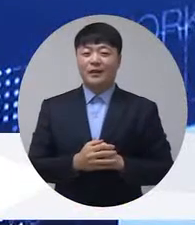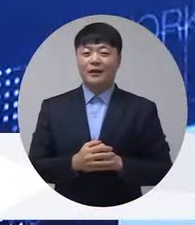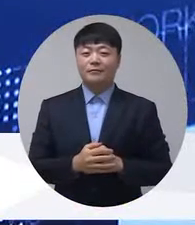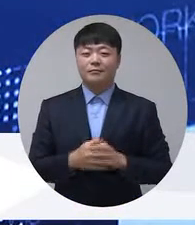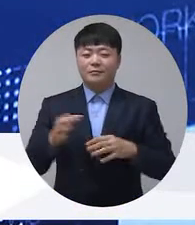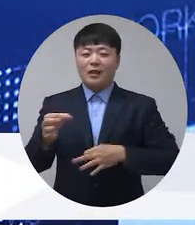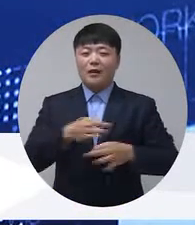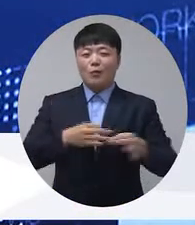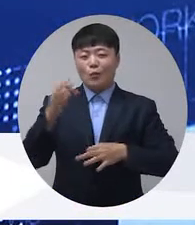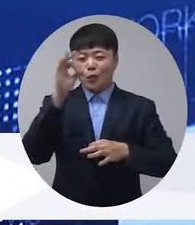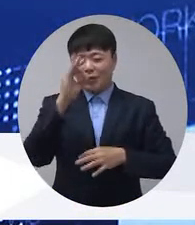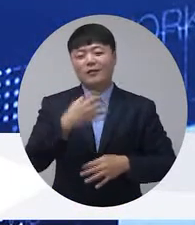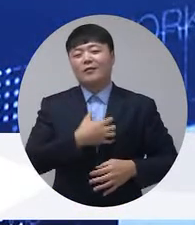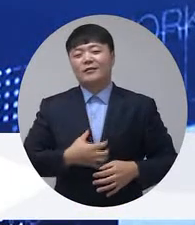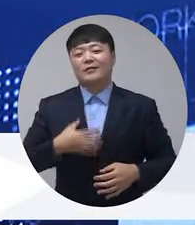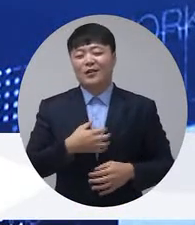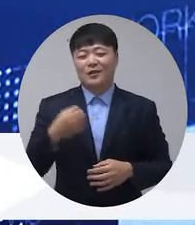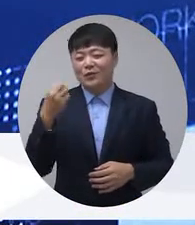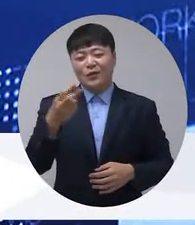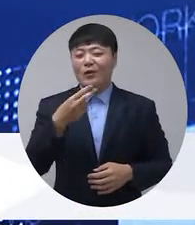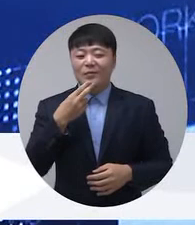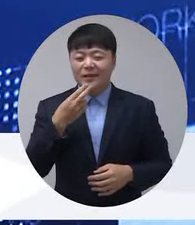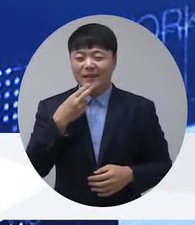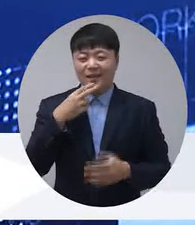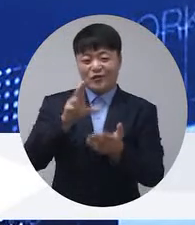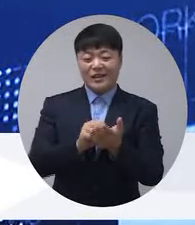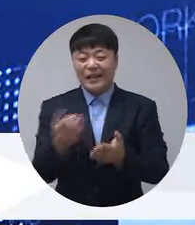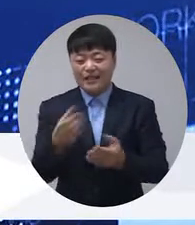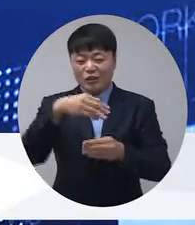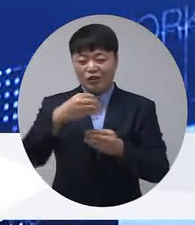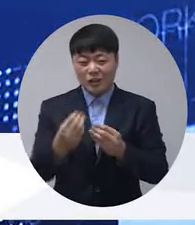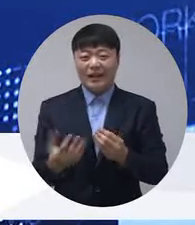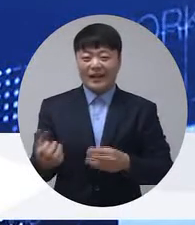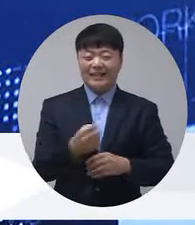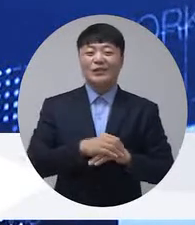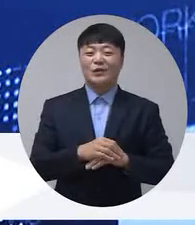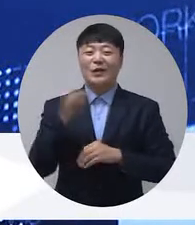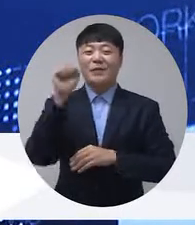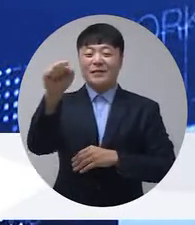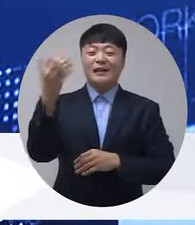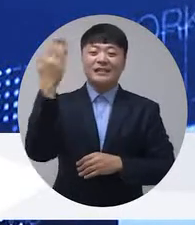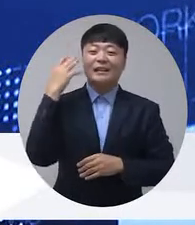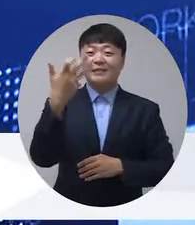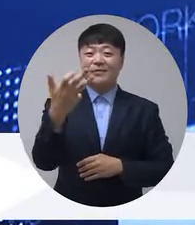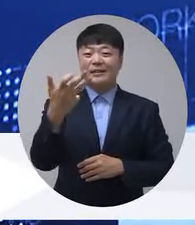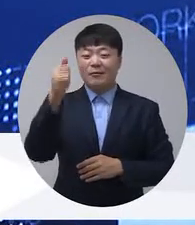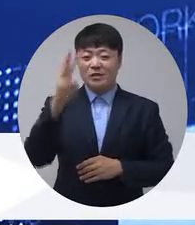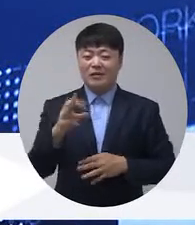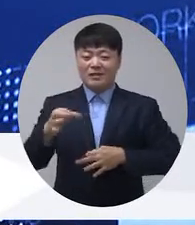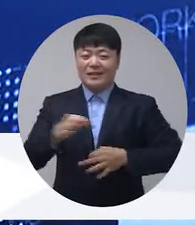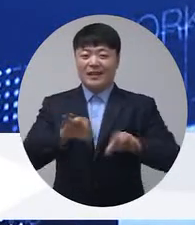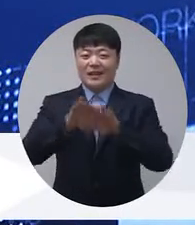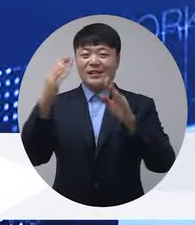장보기 걱정을 덜고 나누고 상생 않은 추석 을 모토로 하는 전통시장 활성화 캠페인 이 지난 18일 합천